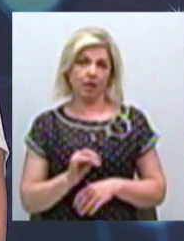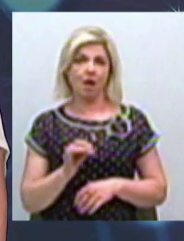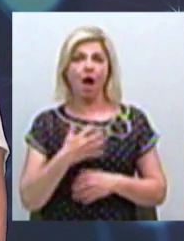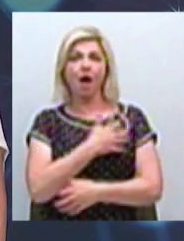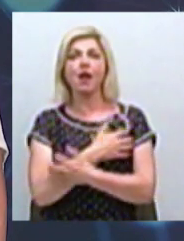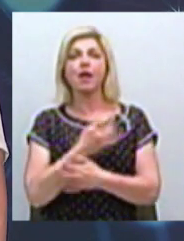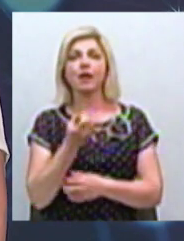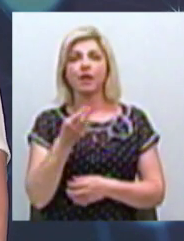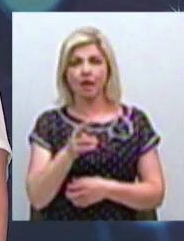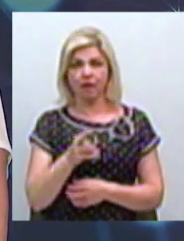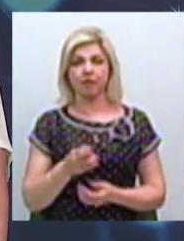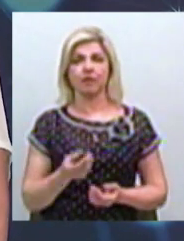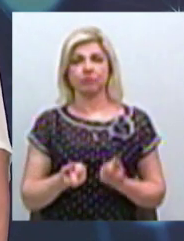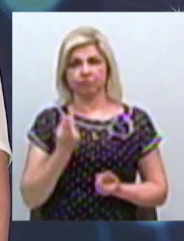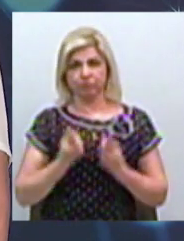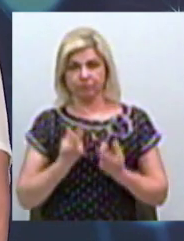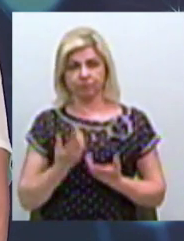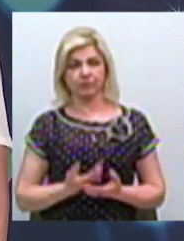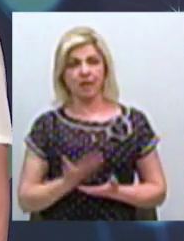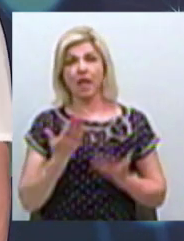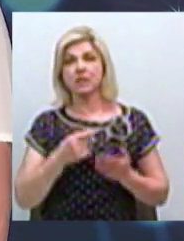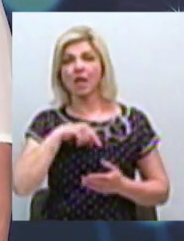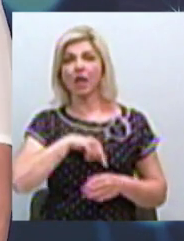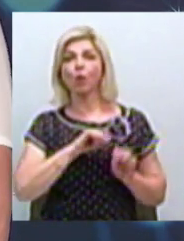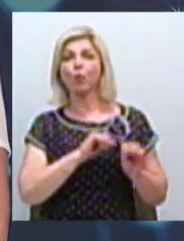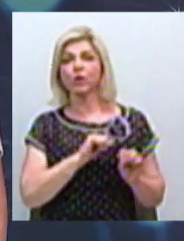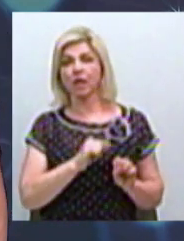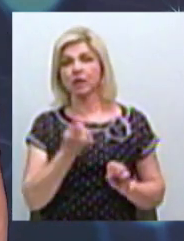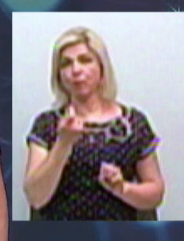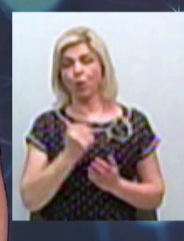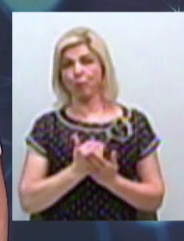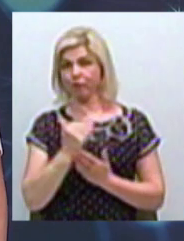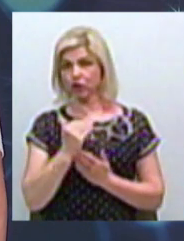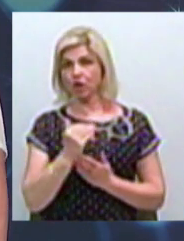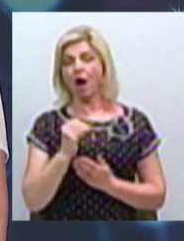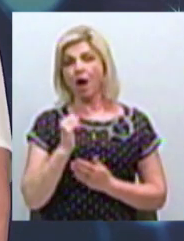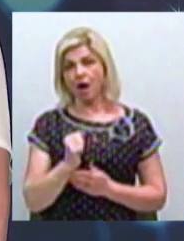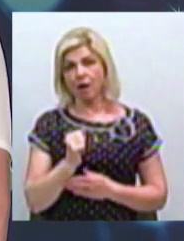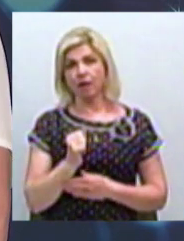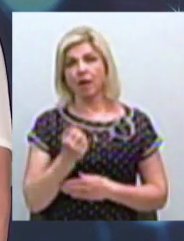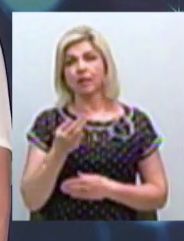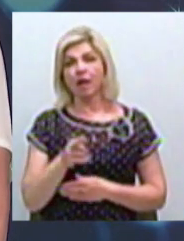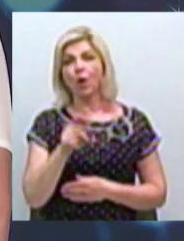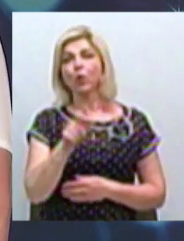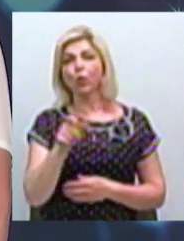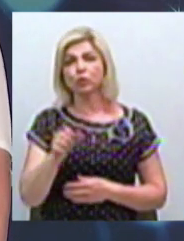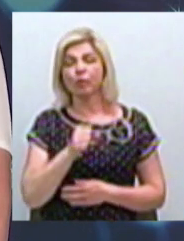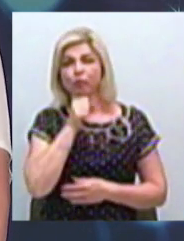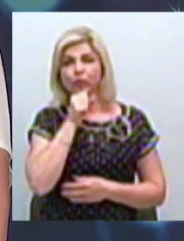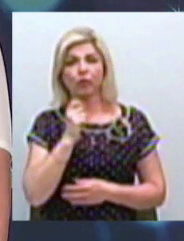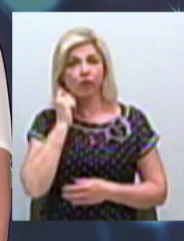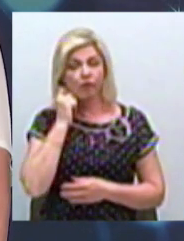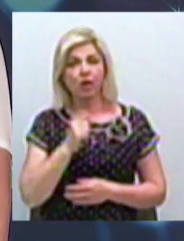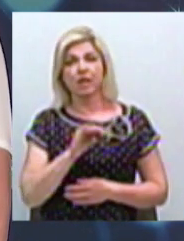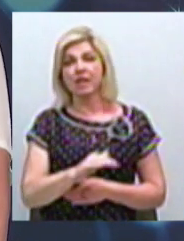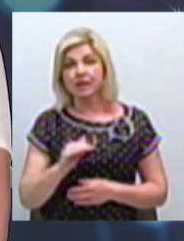алергічним реакціям, якщо імунітет чуть підвищений. А для людей при похилому віку,